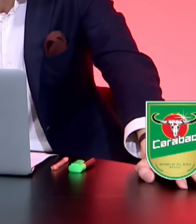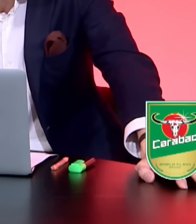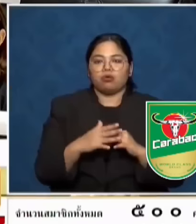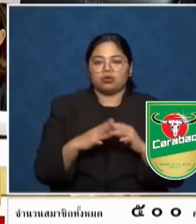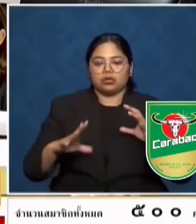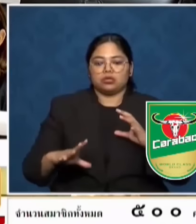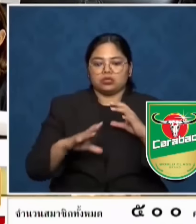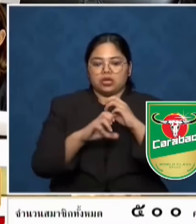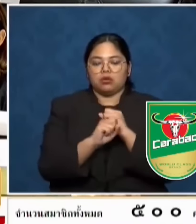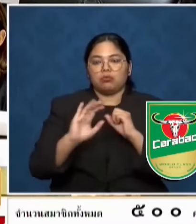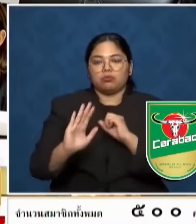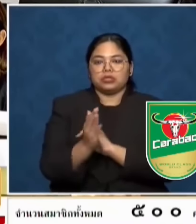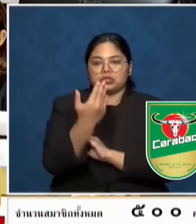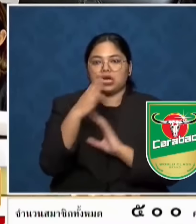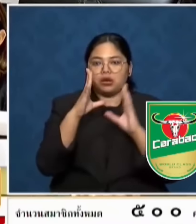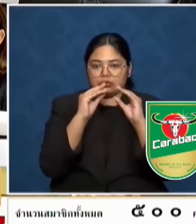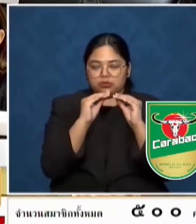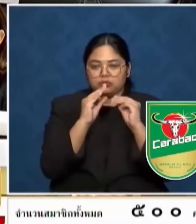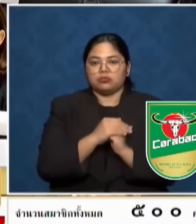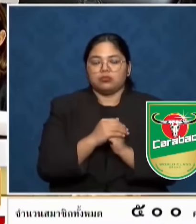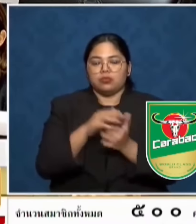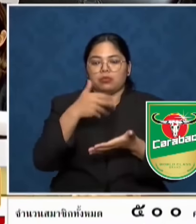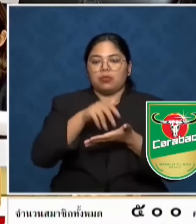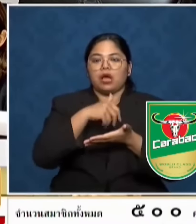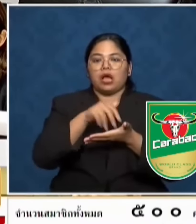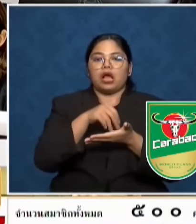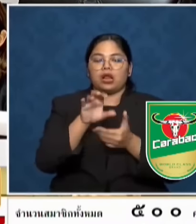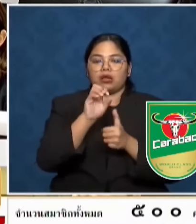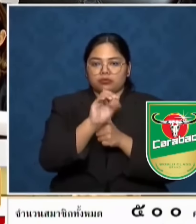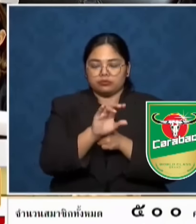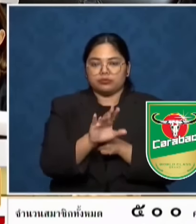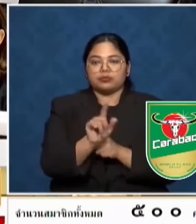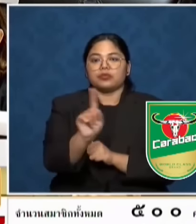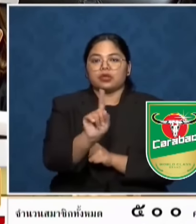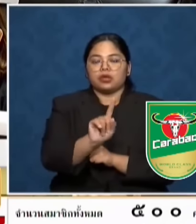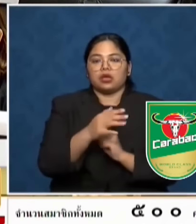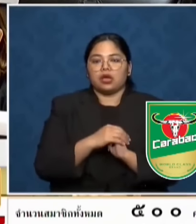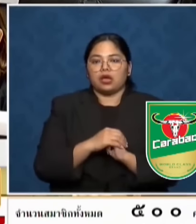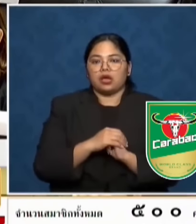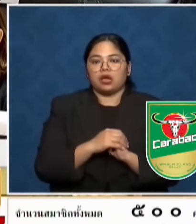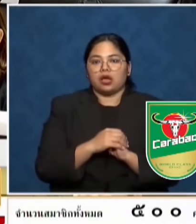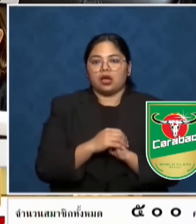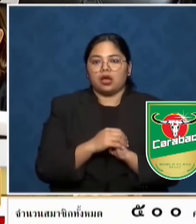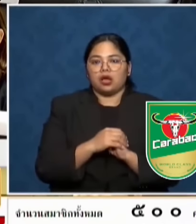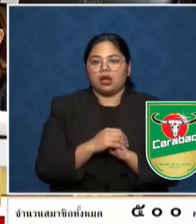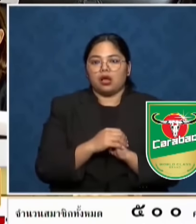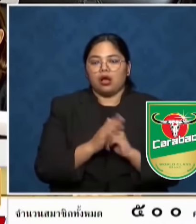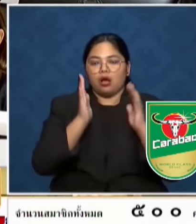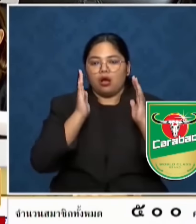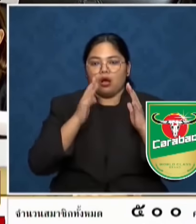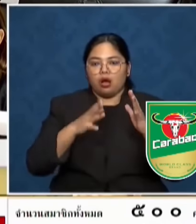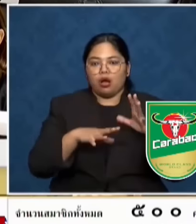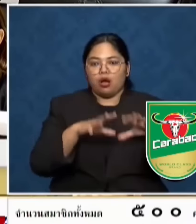ใช่ไม่มีระยะเวลานะตอนนี้คือฝ่ายค้านก็ใช้ไปแล้ว6ชั่วโมง34นาทีจากกำหนดวันนี้คือ11ชั่วโมงขณะที่ฝั่งรัฐบา